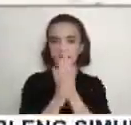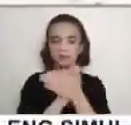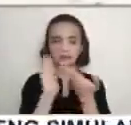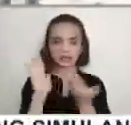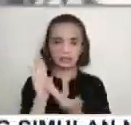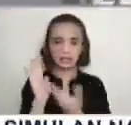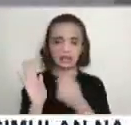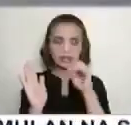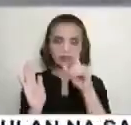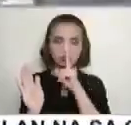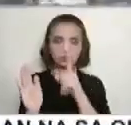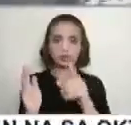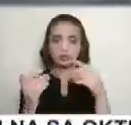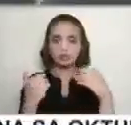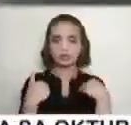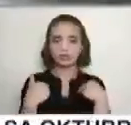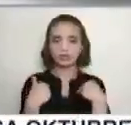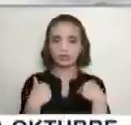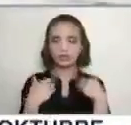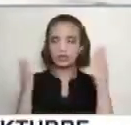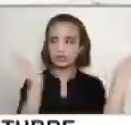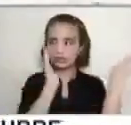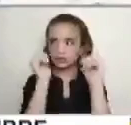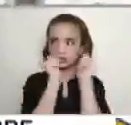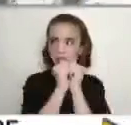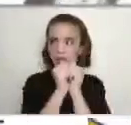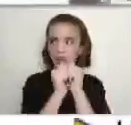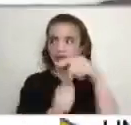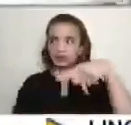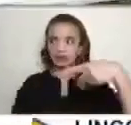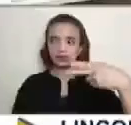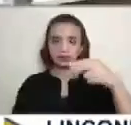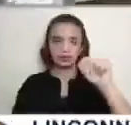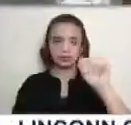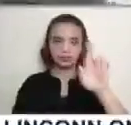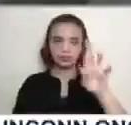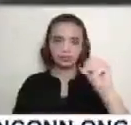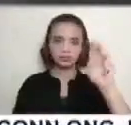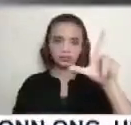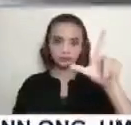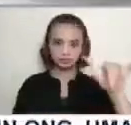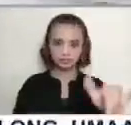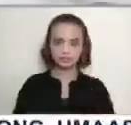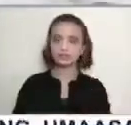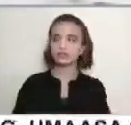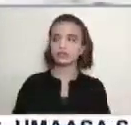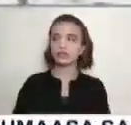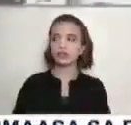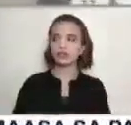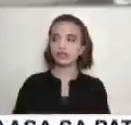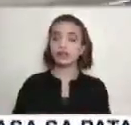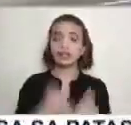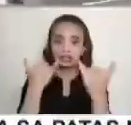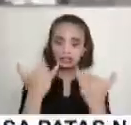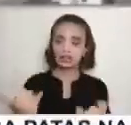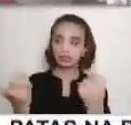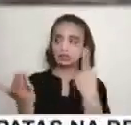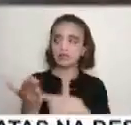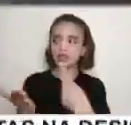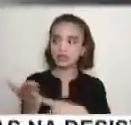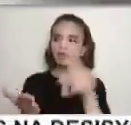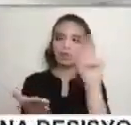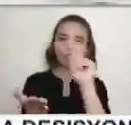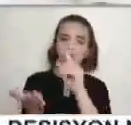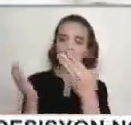Rising Shine Gani, Rising Shine Pilipinas, marami pa rin ang naabutan ng cut-off sa voters registration dito sa lungsod ng Makati kahit na maaga pa